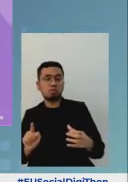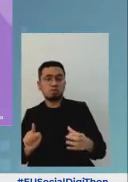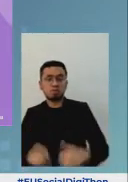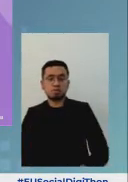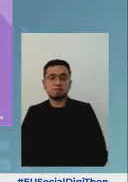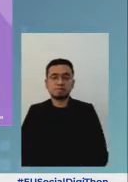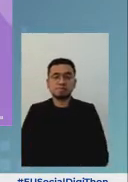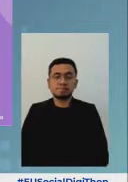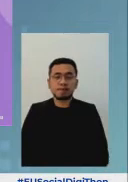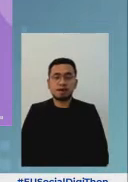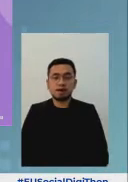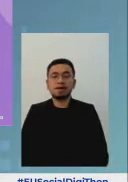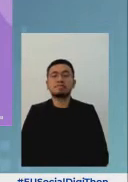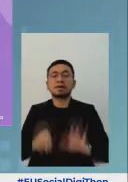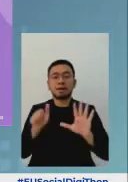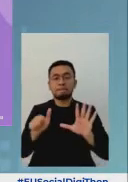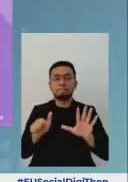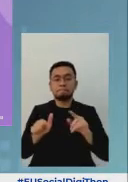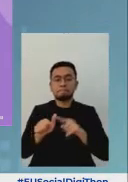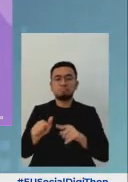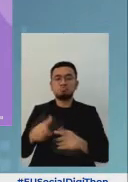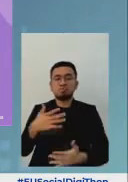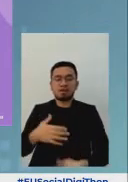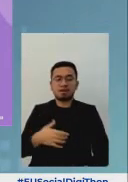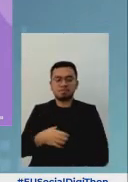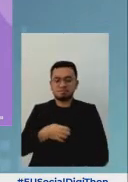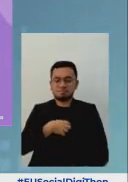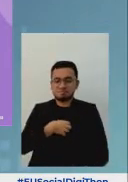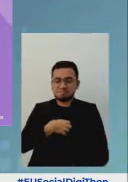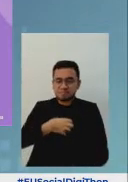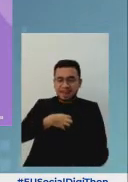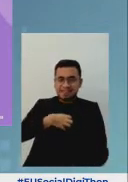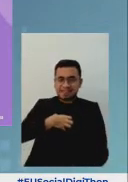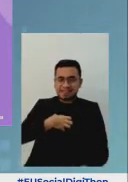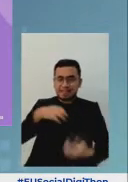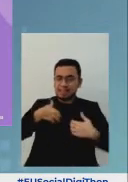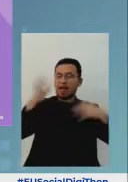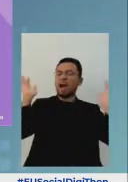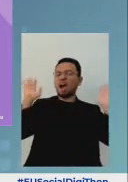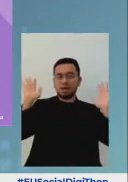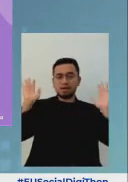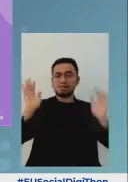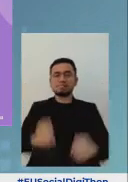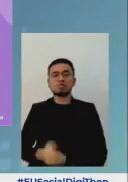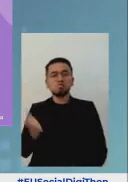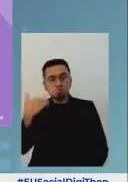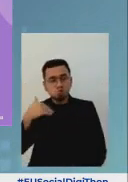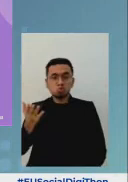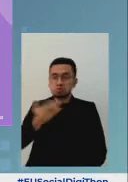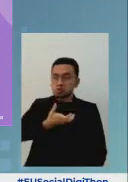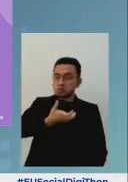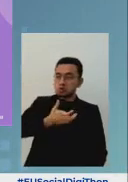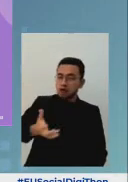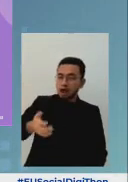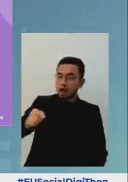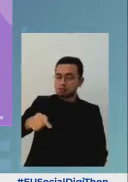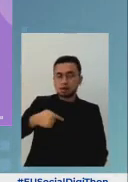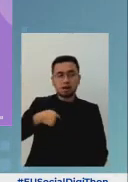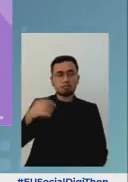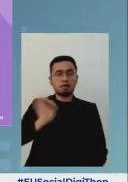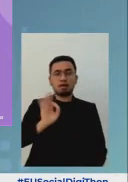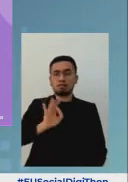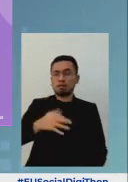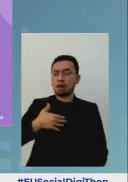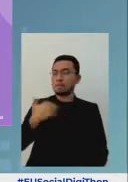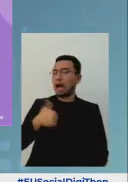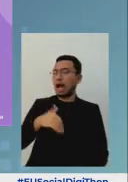mengalami kehilangan minat, ya. Tidak mau melakukan kegiatan-kegiatan yang dulu menjadi kesukaannya. Dan itu menjadi permasalahan